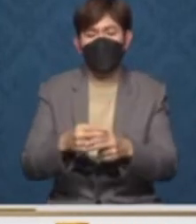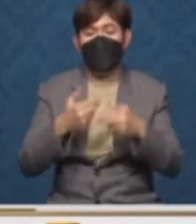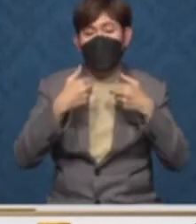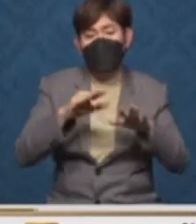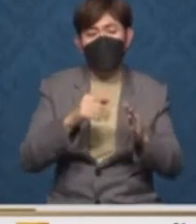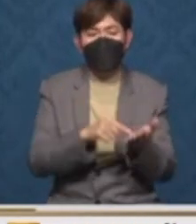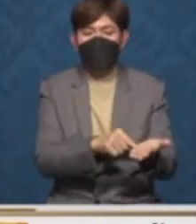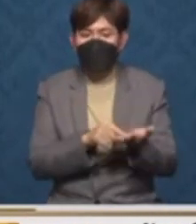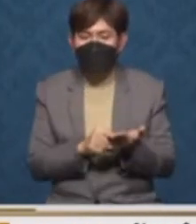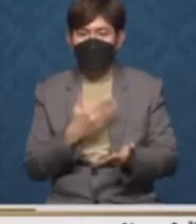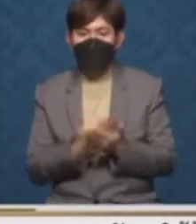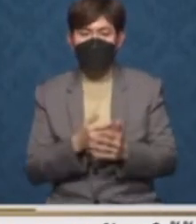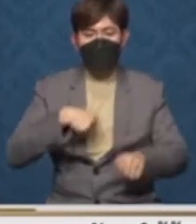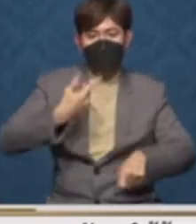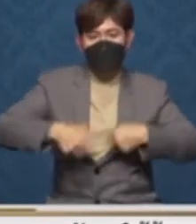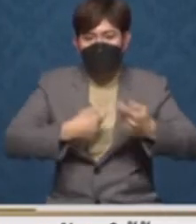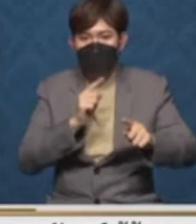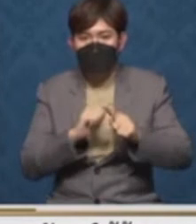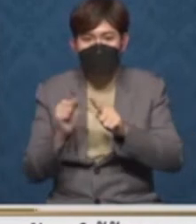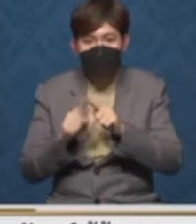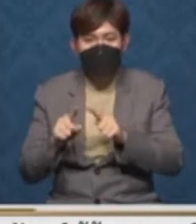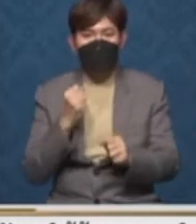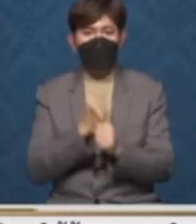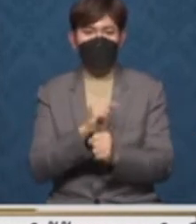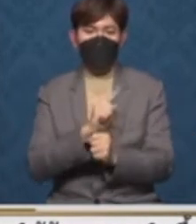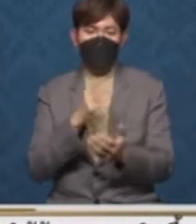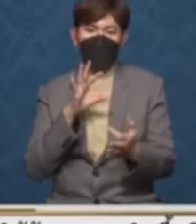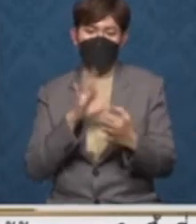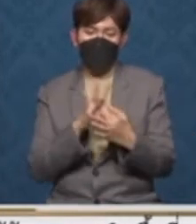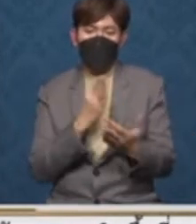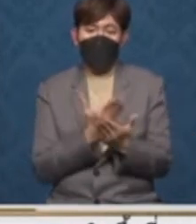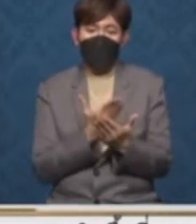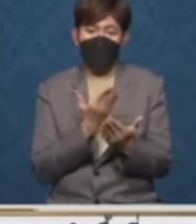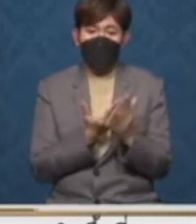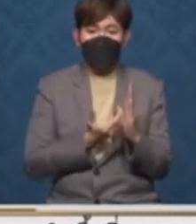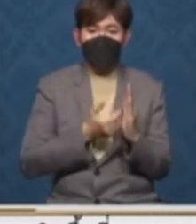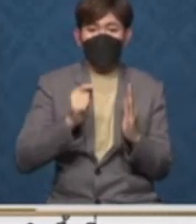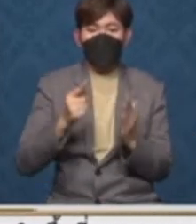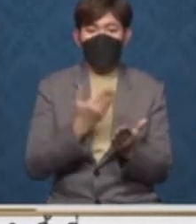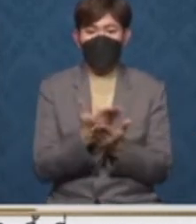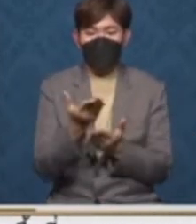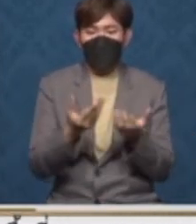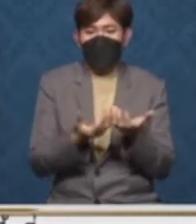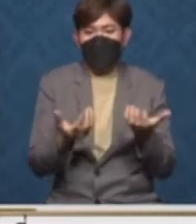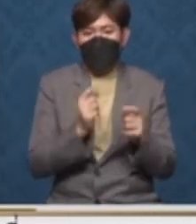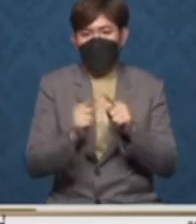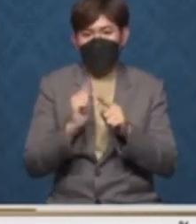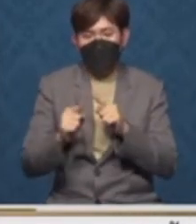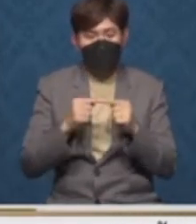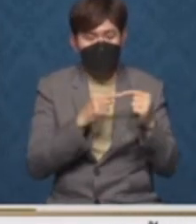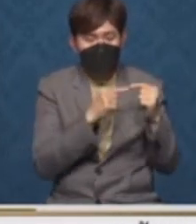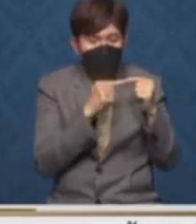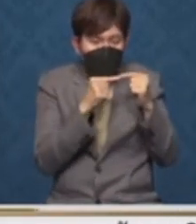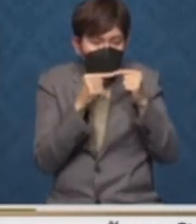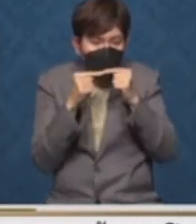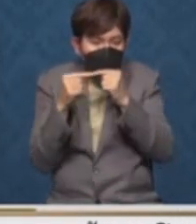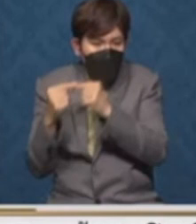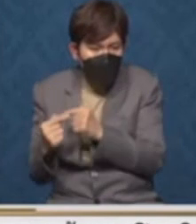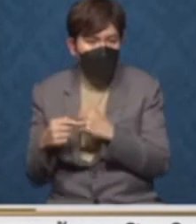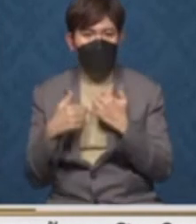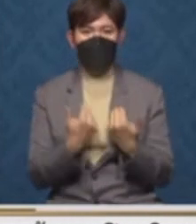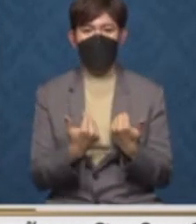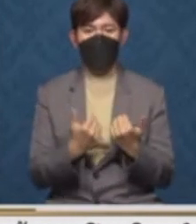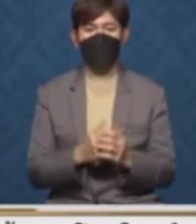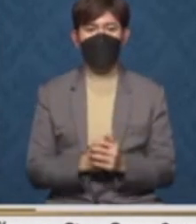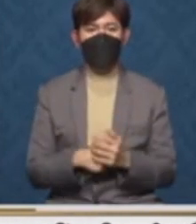เสนอและการใช้จ่ายงบประมาณในการใช้จ่ายเพื่อซื้ออาวุธยุทโธปกรณ์อย่างต่อเนื่อง 2.